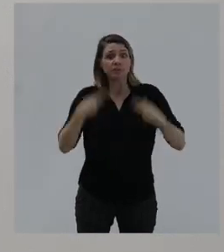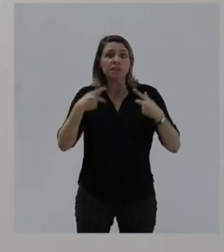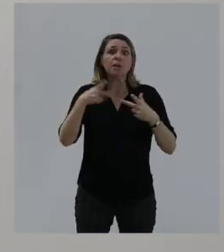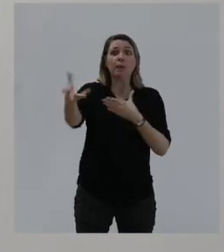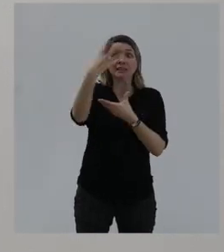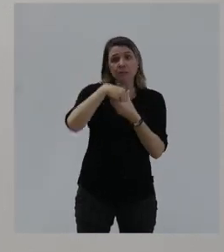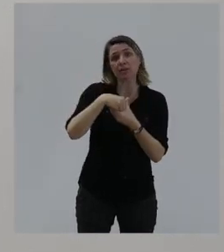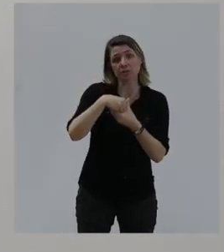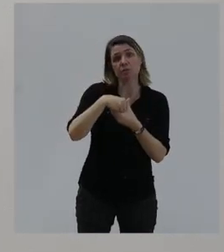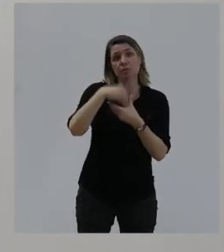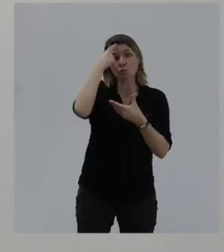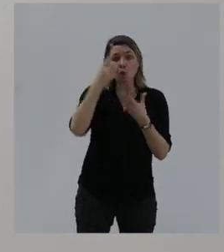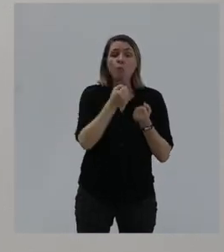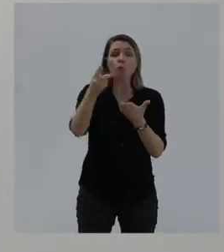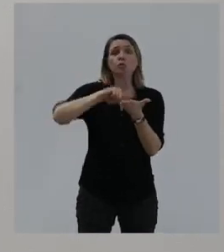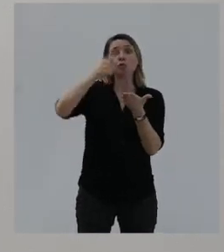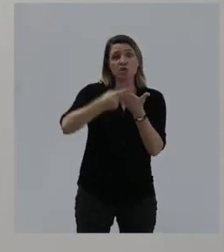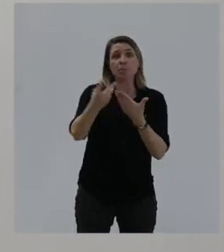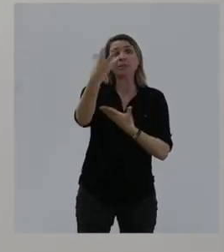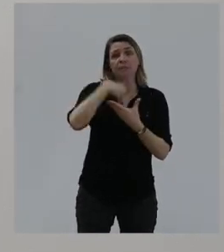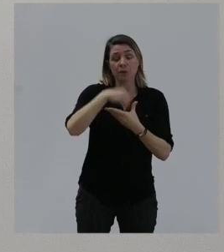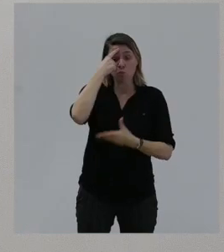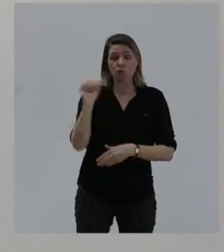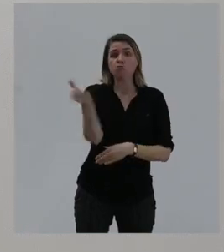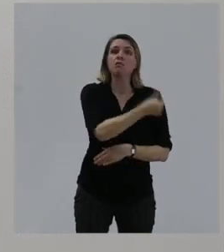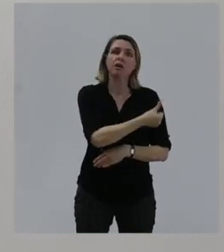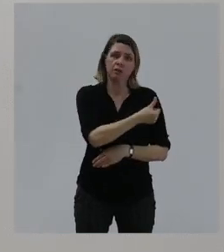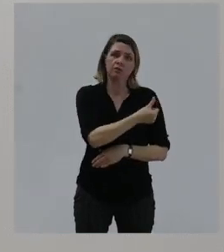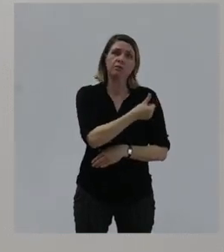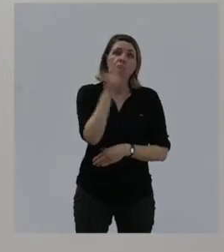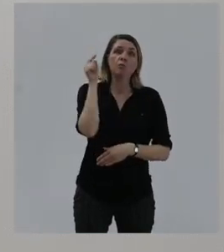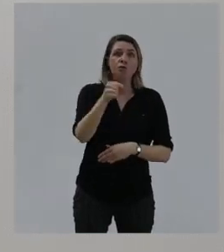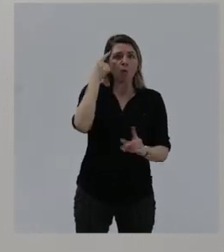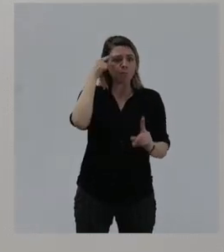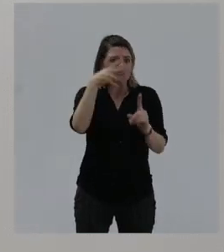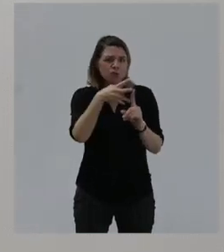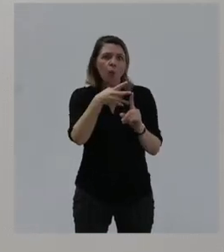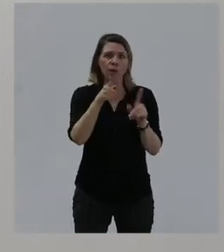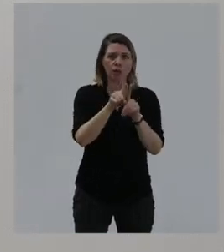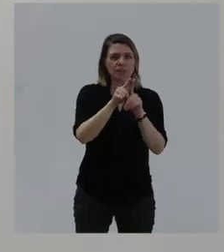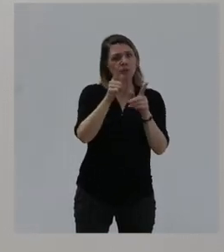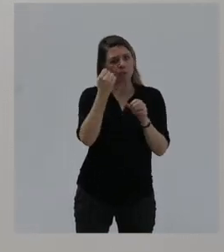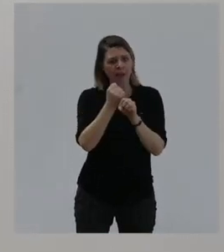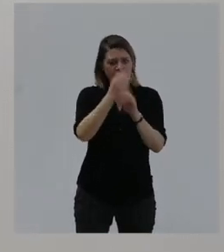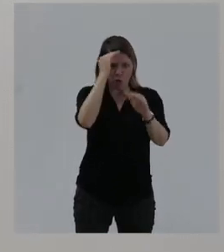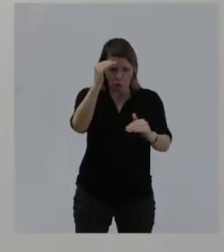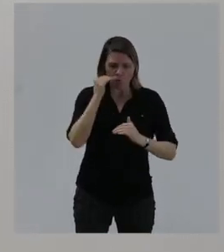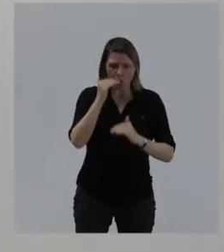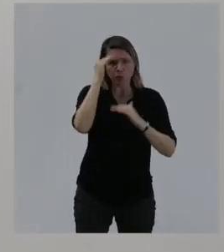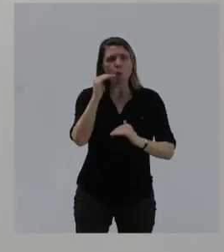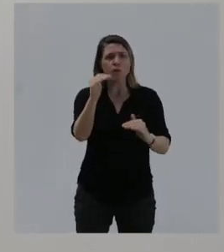budgets participatifs. Pour que chacune et chacun perçoive le sens de ses missions et travaille en confiance, il